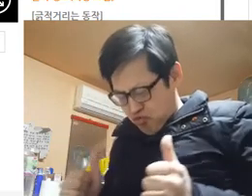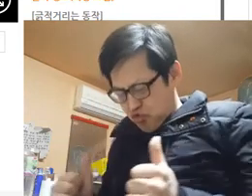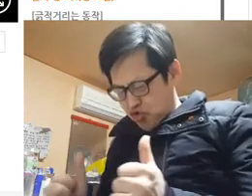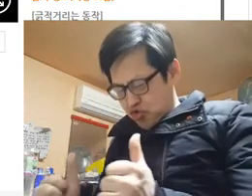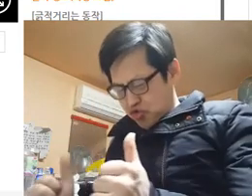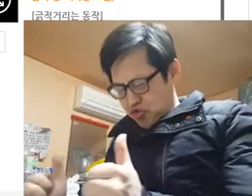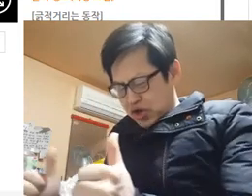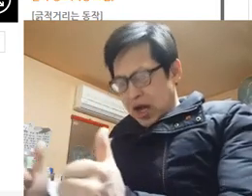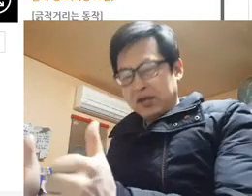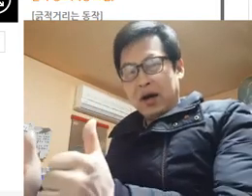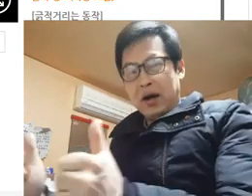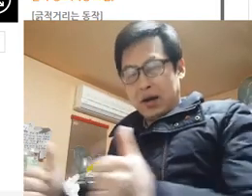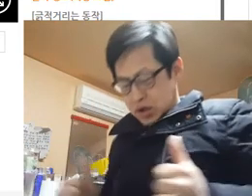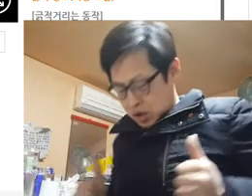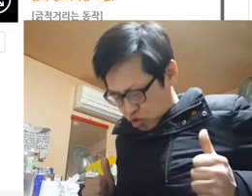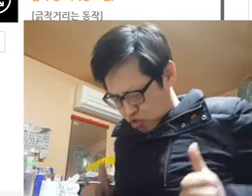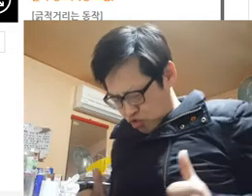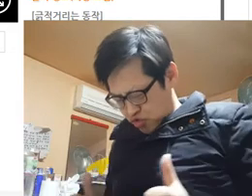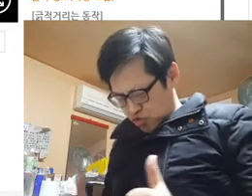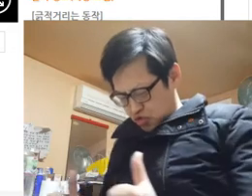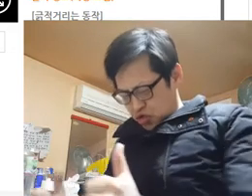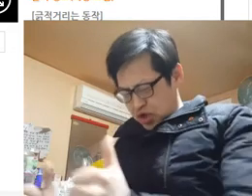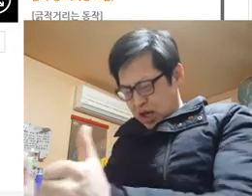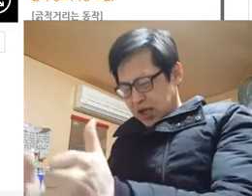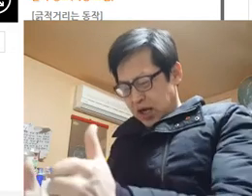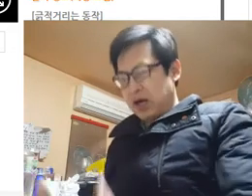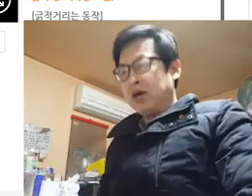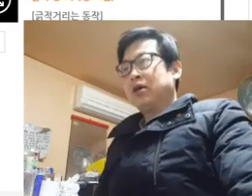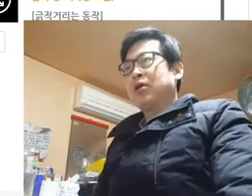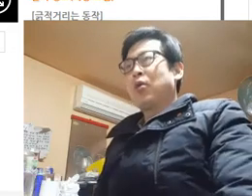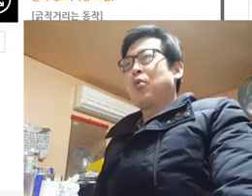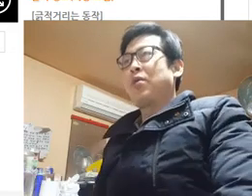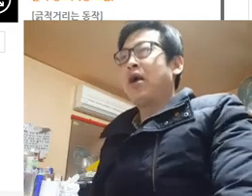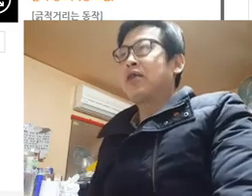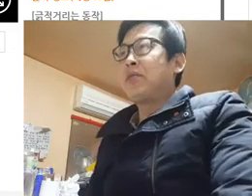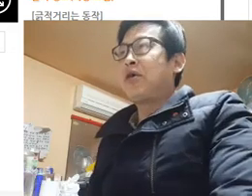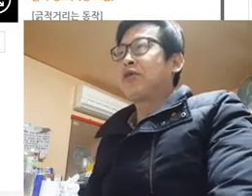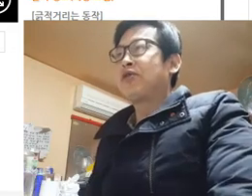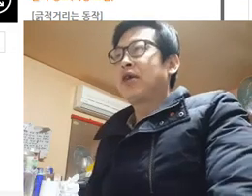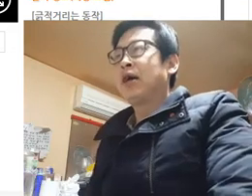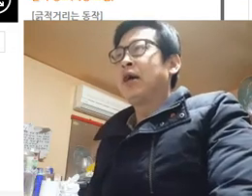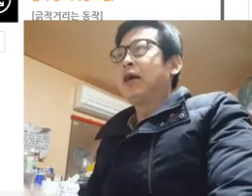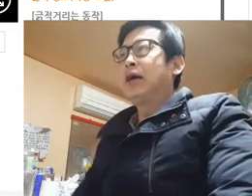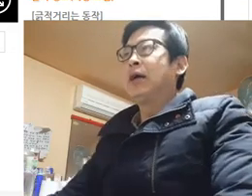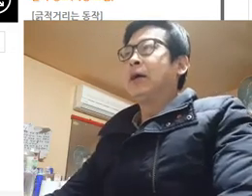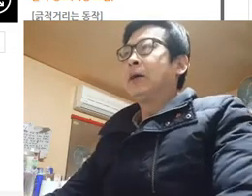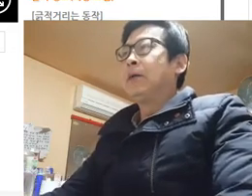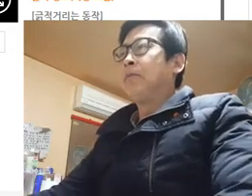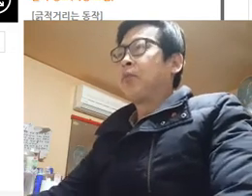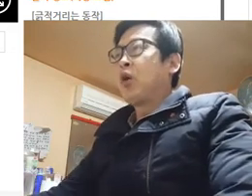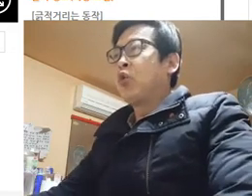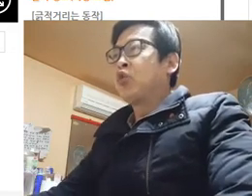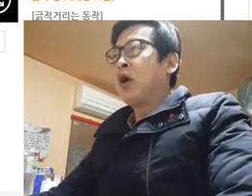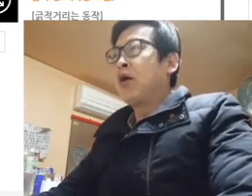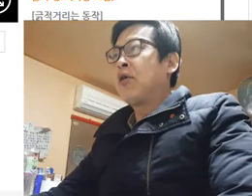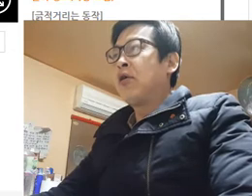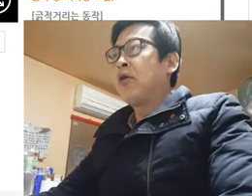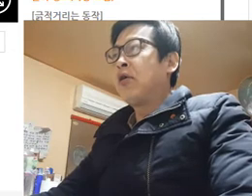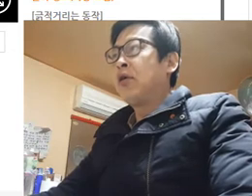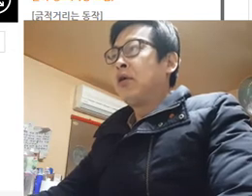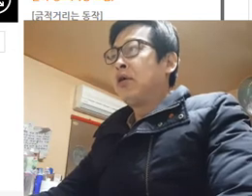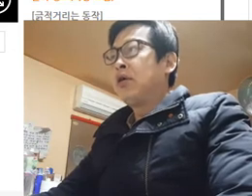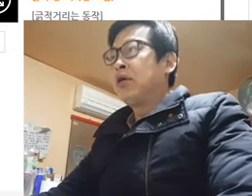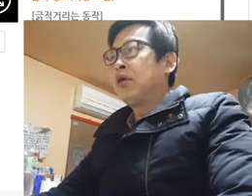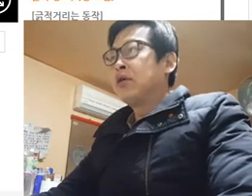꾸준히 하다 꾸준히 하다 오늘 한거